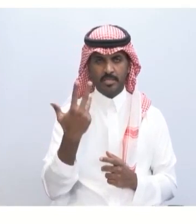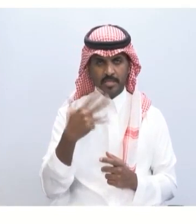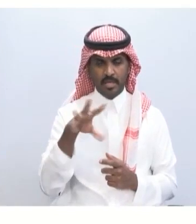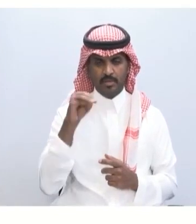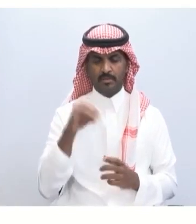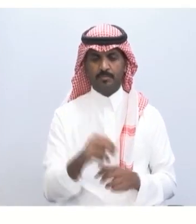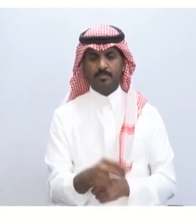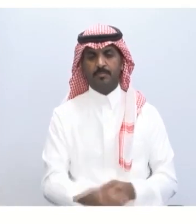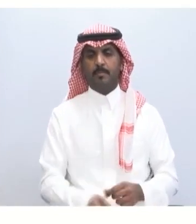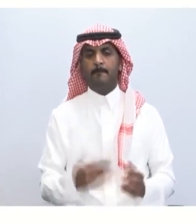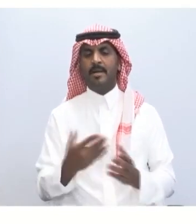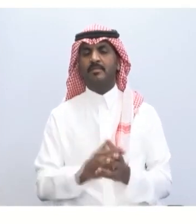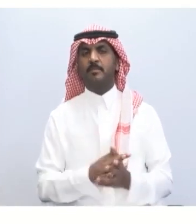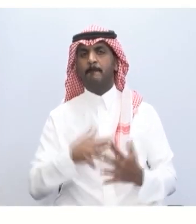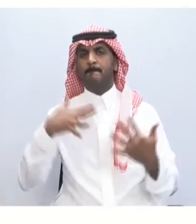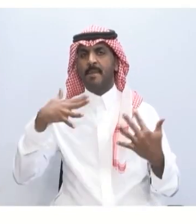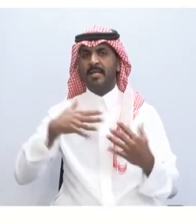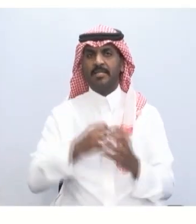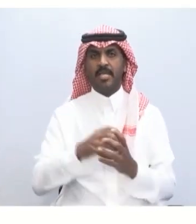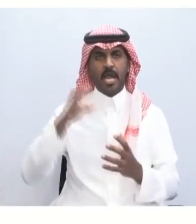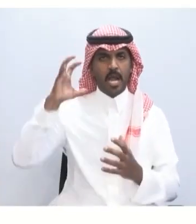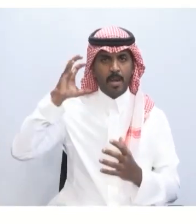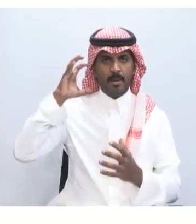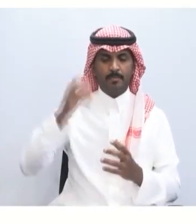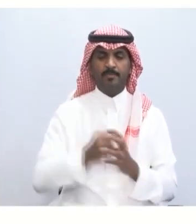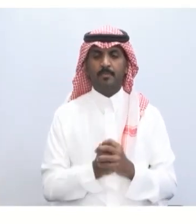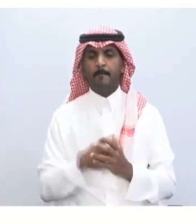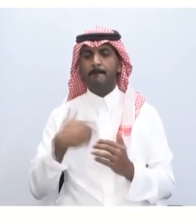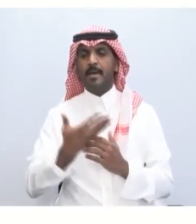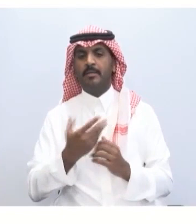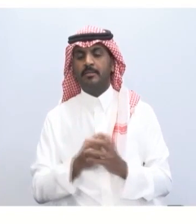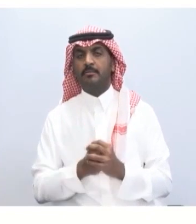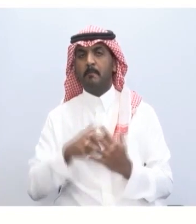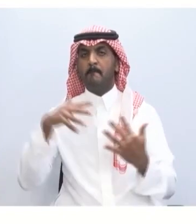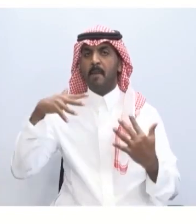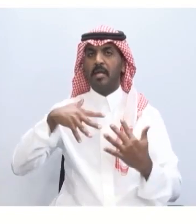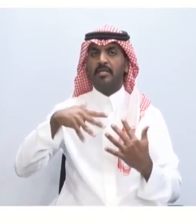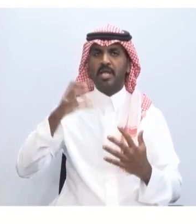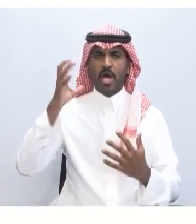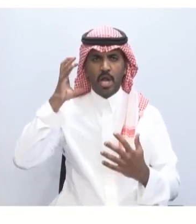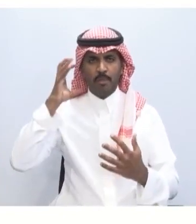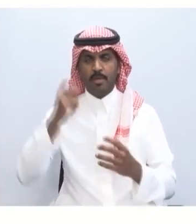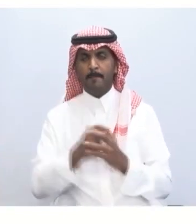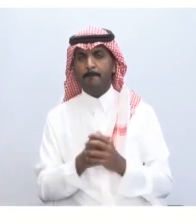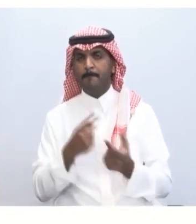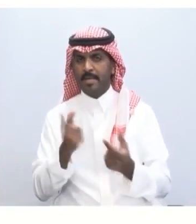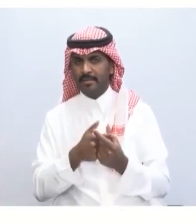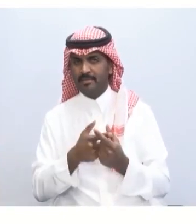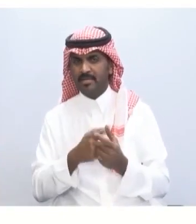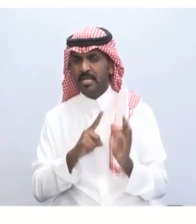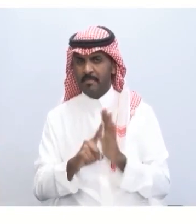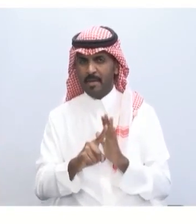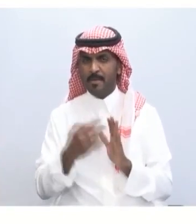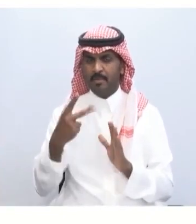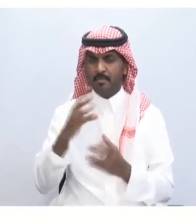309 بعد معركه حريملا اذا بعد معركه حريملا التي دارت بين الامام عبد